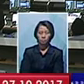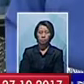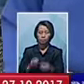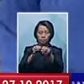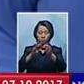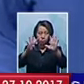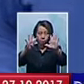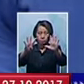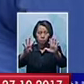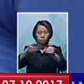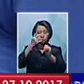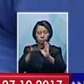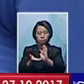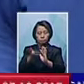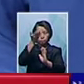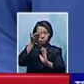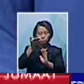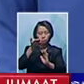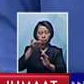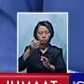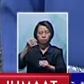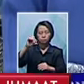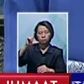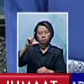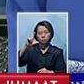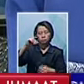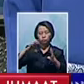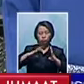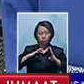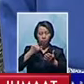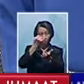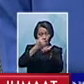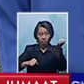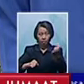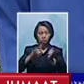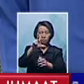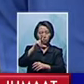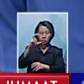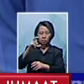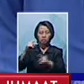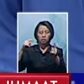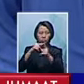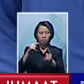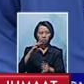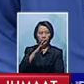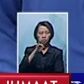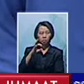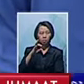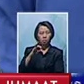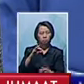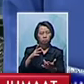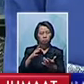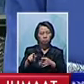Kesembilan, meningkatkan kelayakan cuti bersalin daripada 300 hari kepada 360 hari